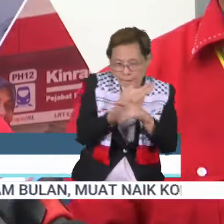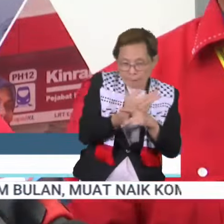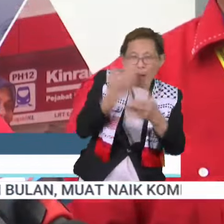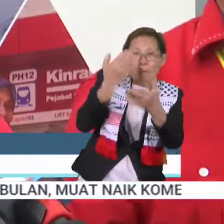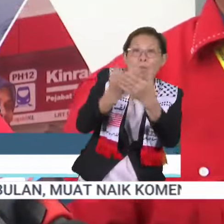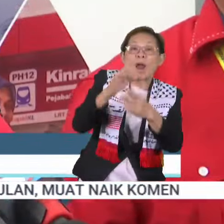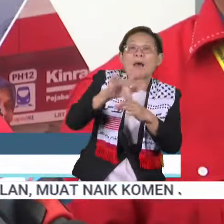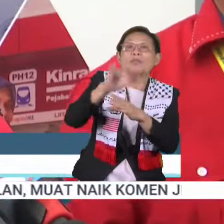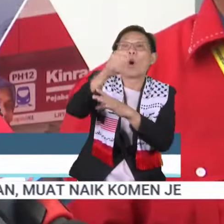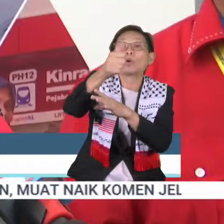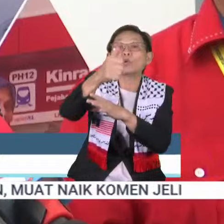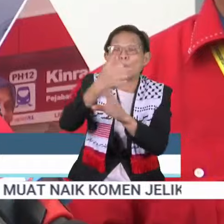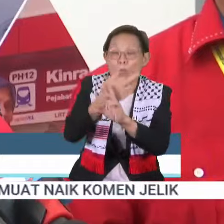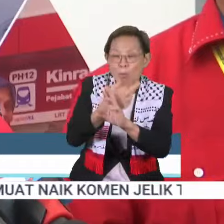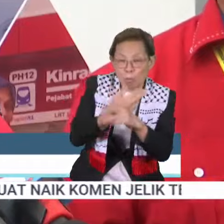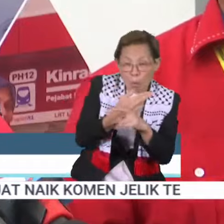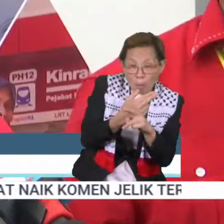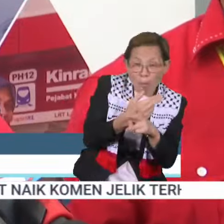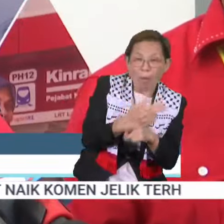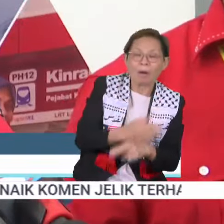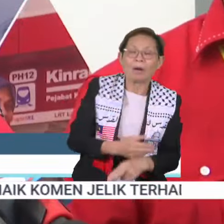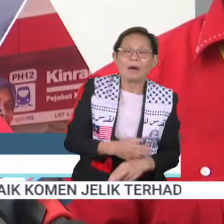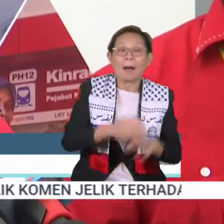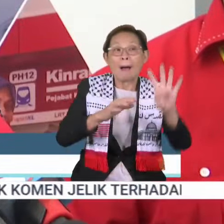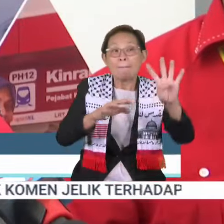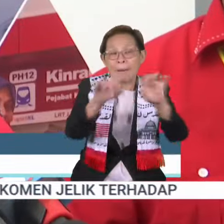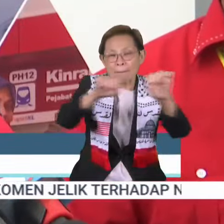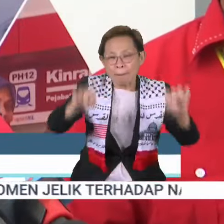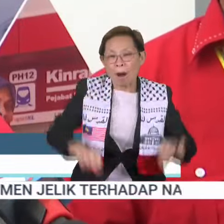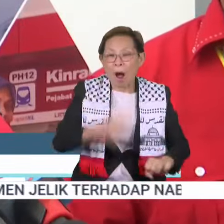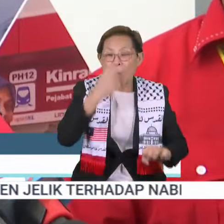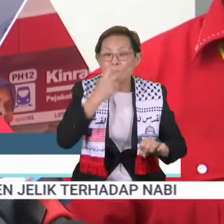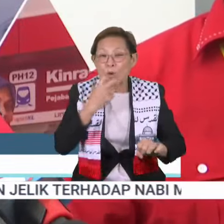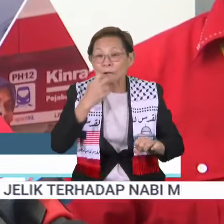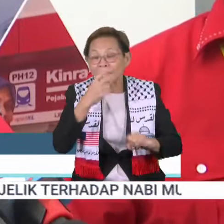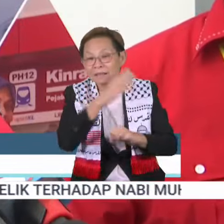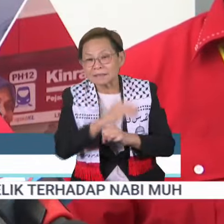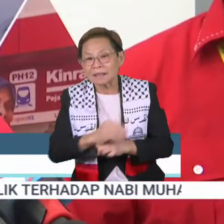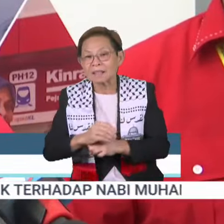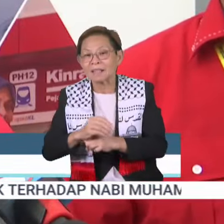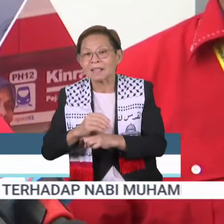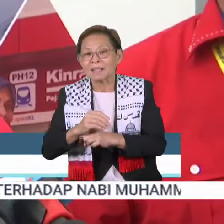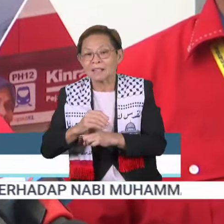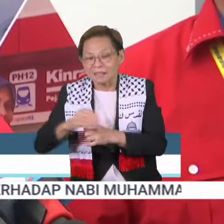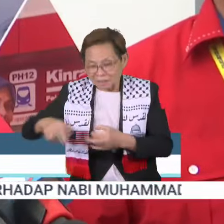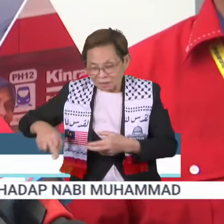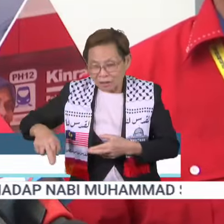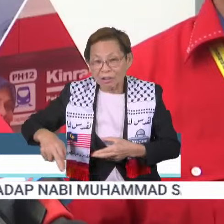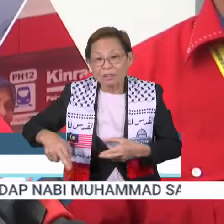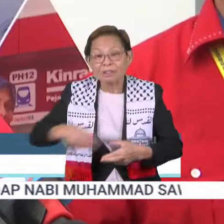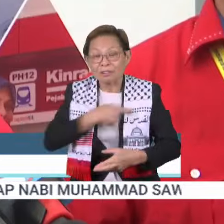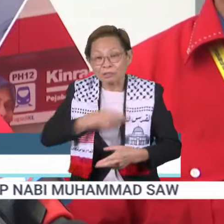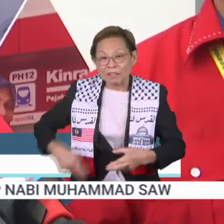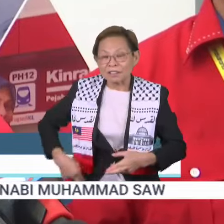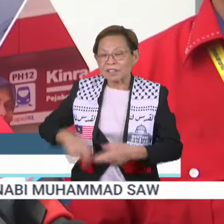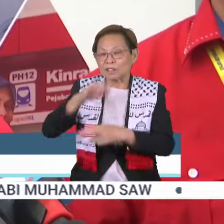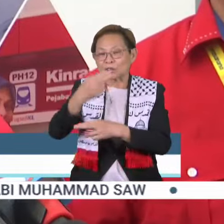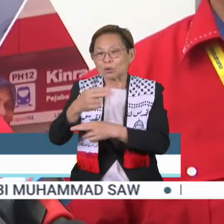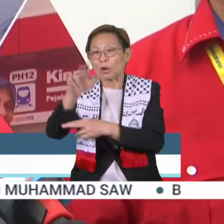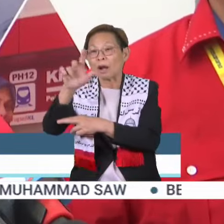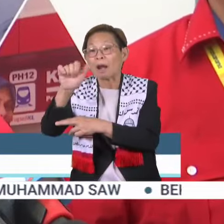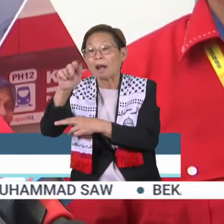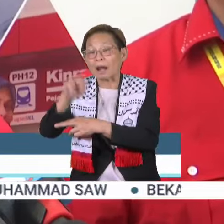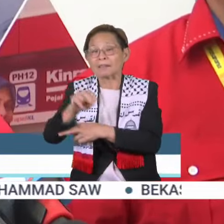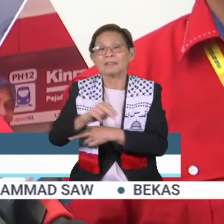datang. Empat stesen lagi, Laja Curan, Bukit Nanas, Medan Tuanku dan KL Central, menjelang Januari 2025.